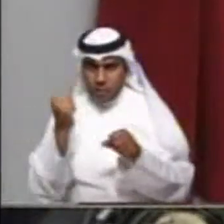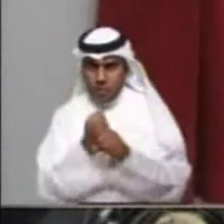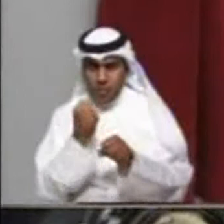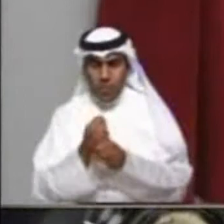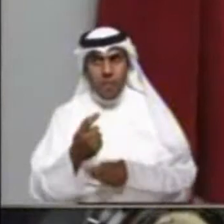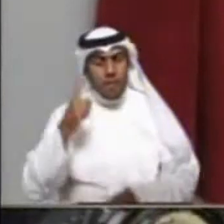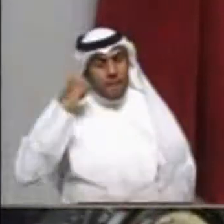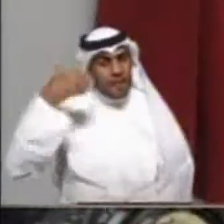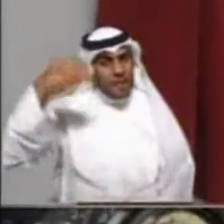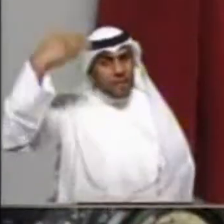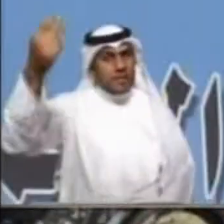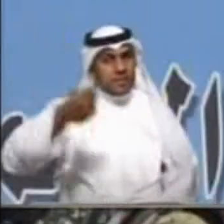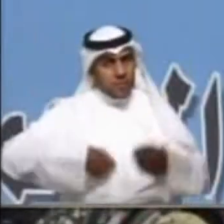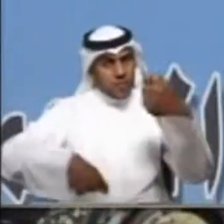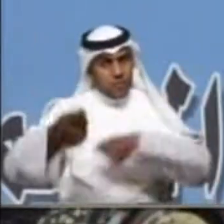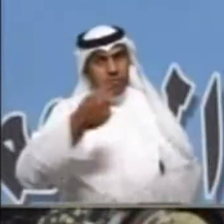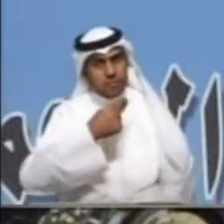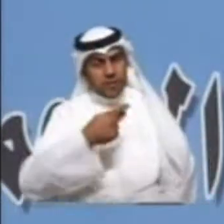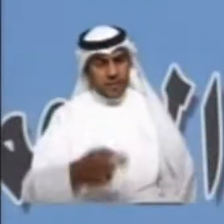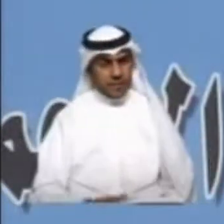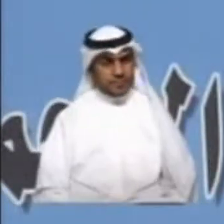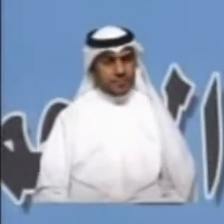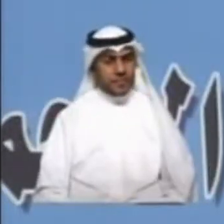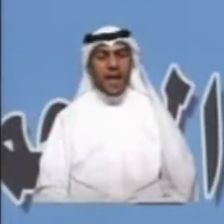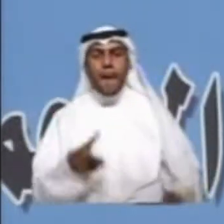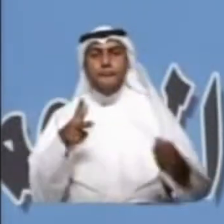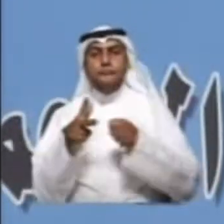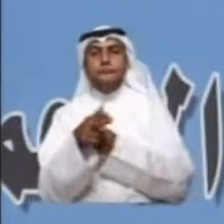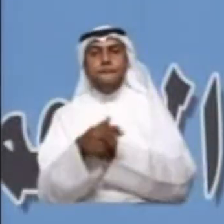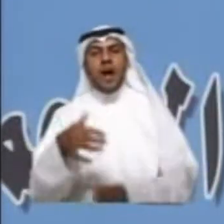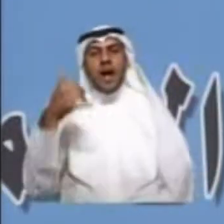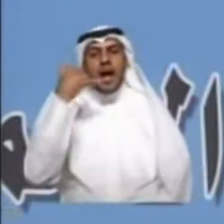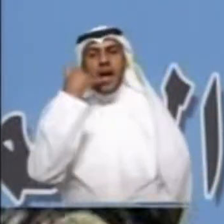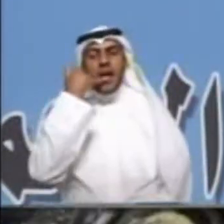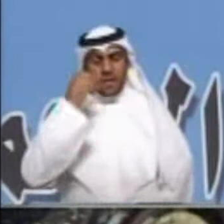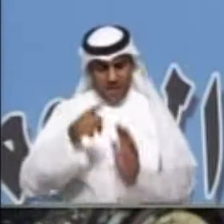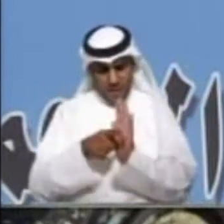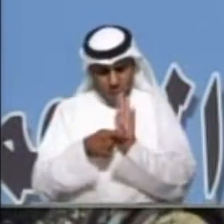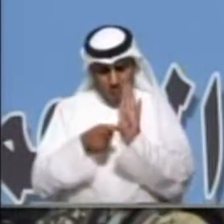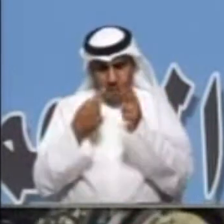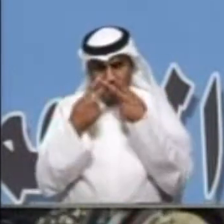مالي وتجاري في المنطقة. هذا المركز وهو الأول من نوعه،